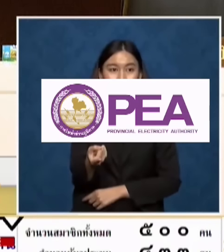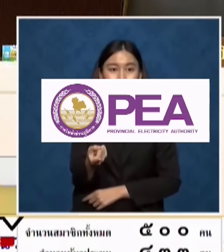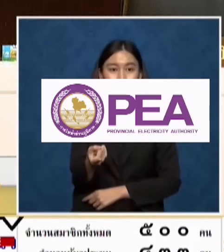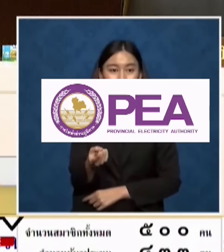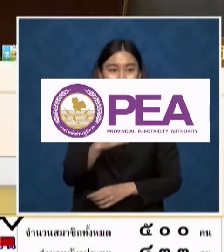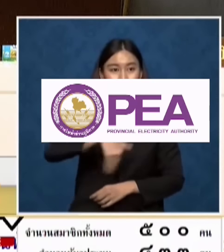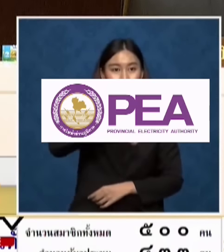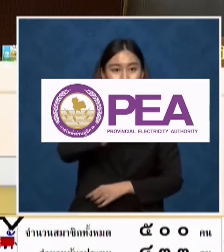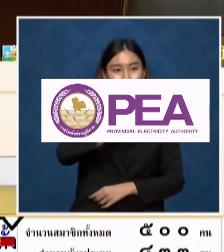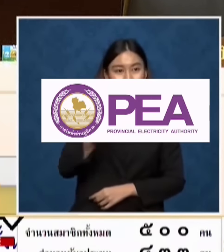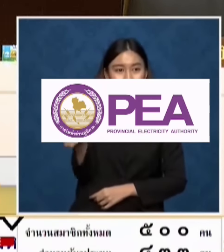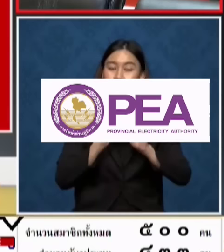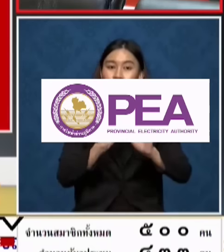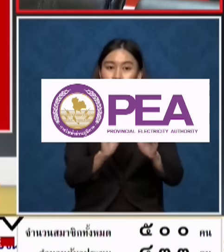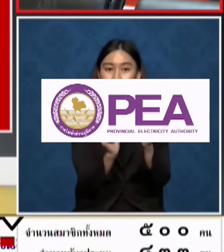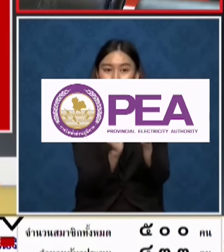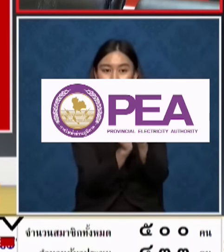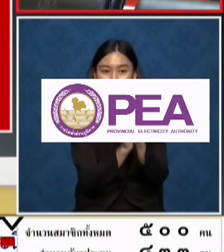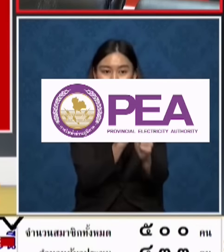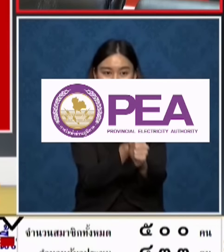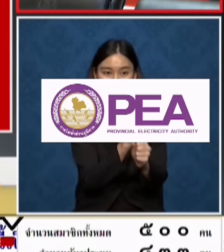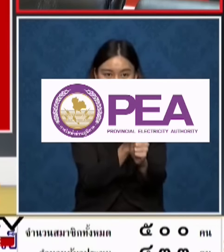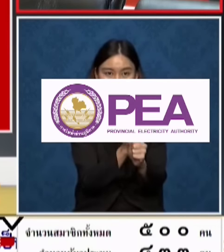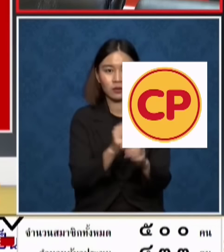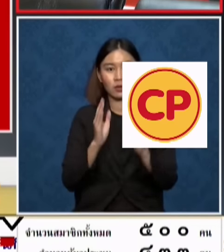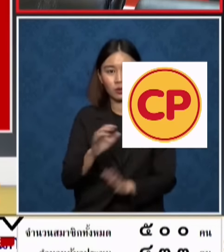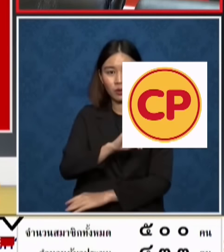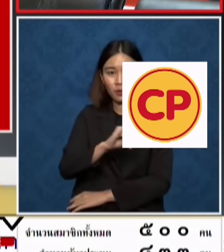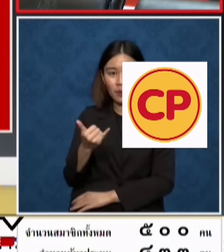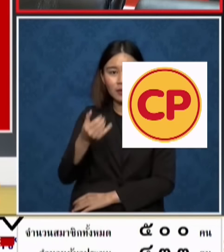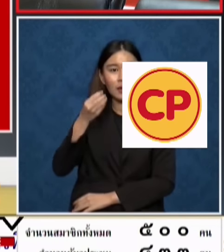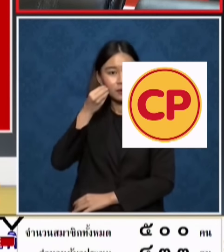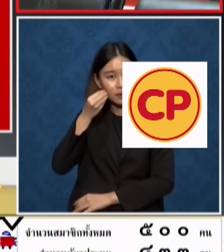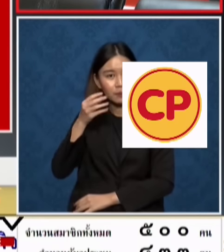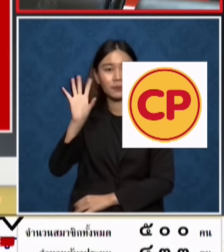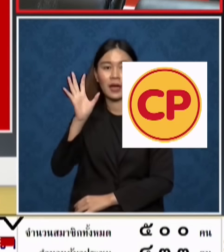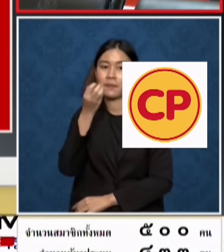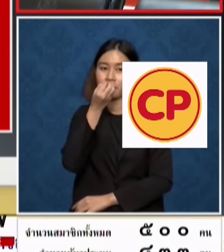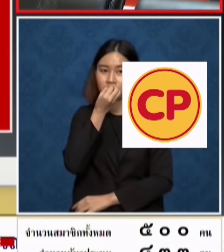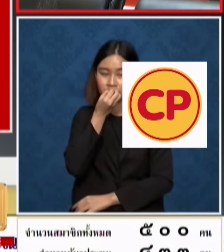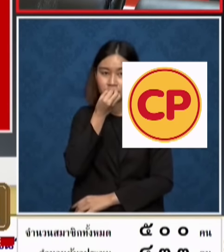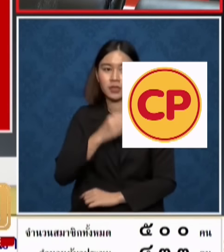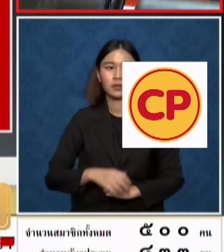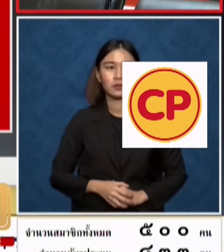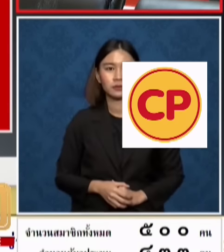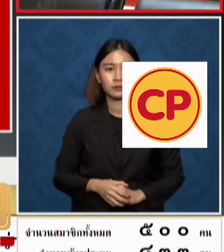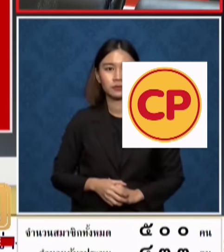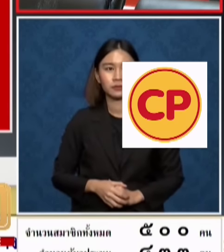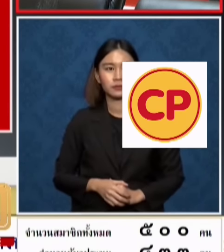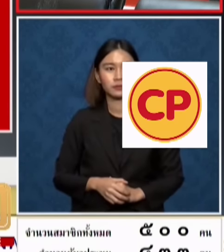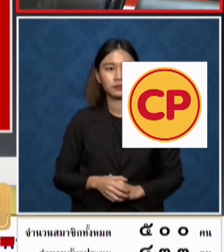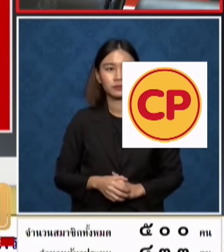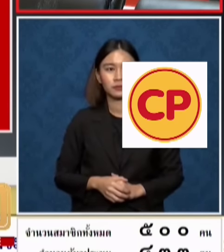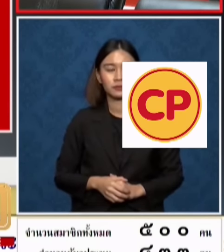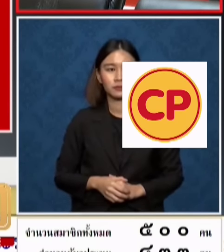าแล้วก็พูดถึงเรื่องนี้มานานพอสมควรตั้งแต่ปีที่แล้วขณะคุณเท่าพิภพเองก็บอกว่าเนี่ยเหมือนเพื่อนสมาชิกเขาก็ได้อภิปร